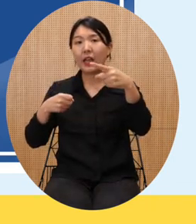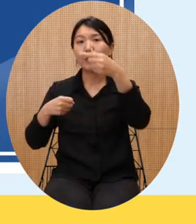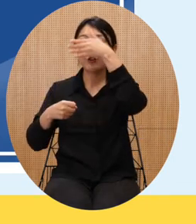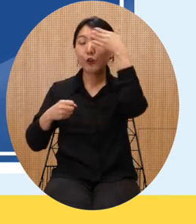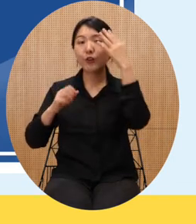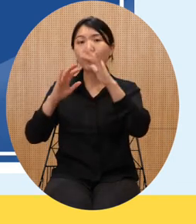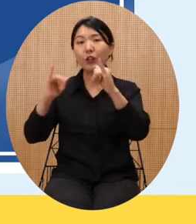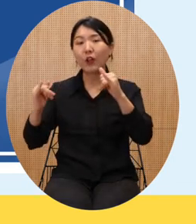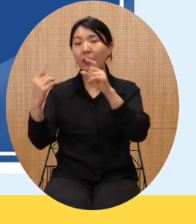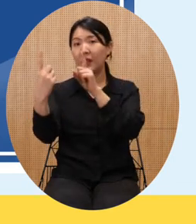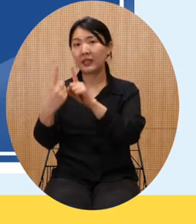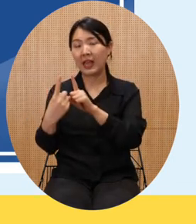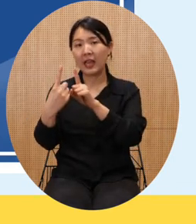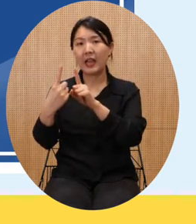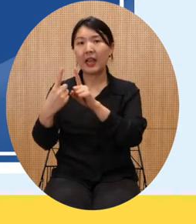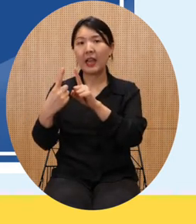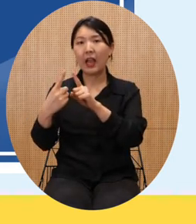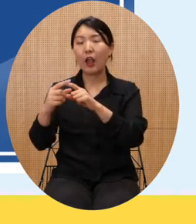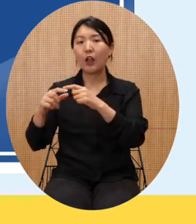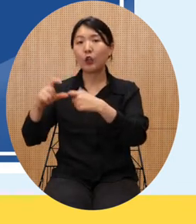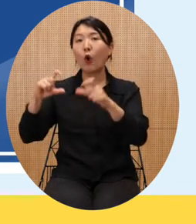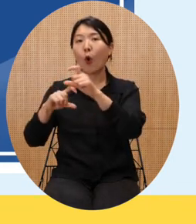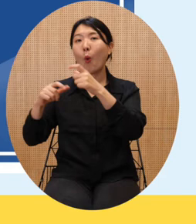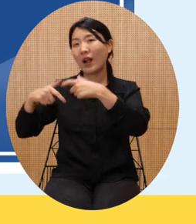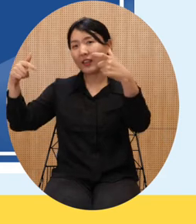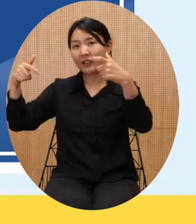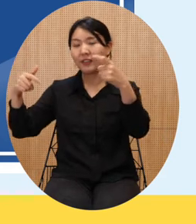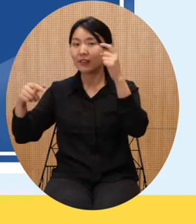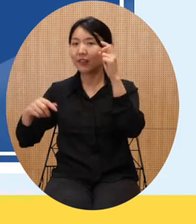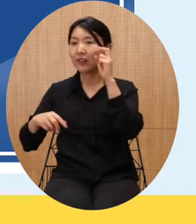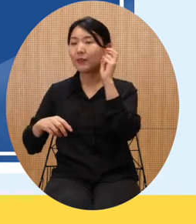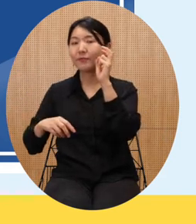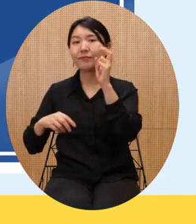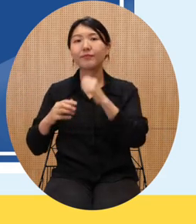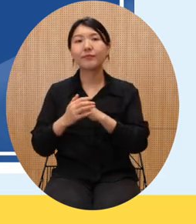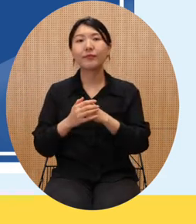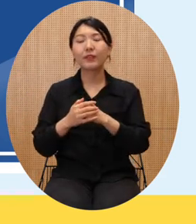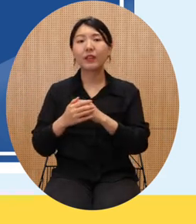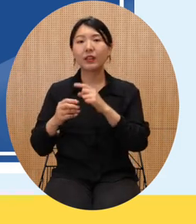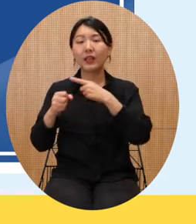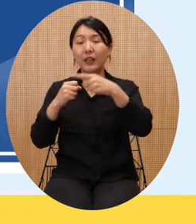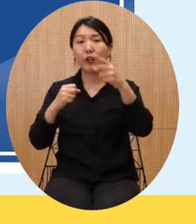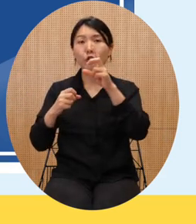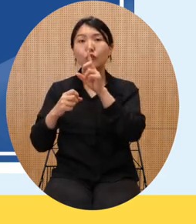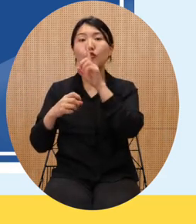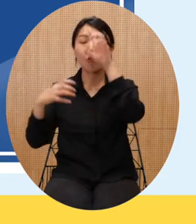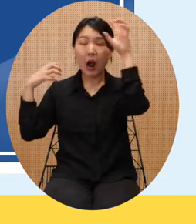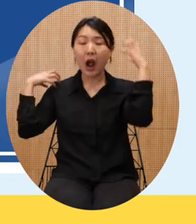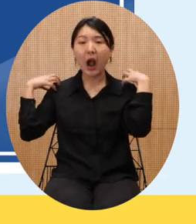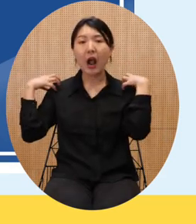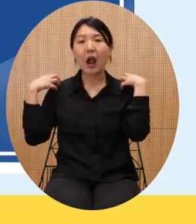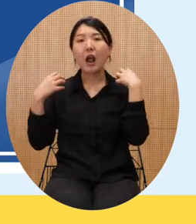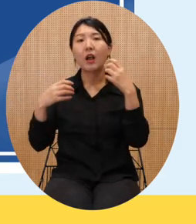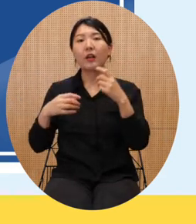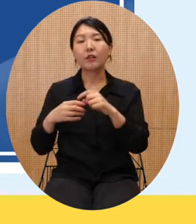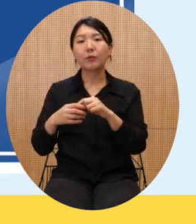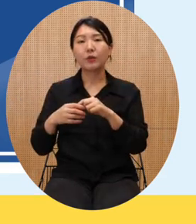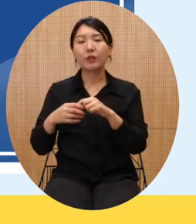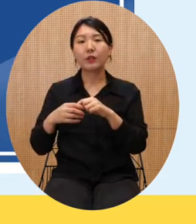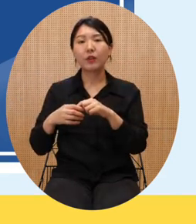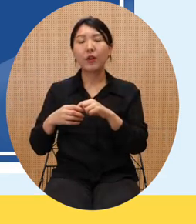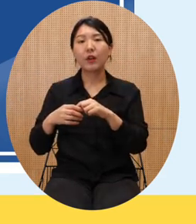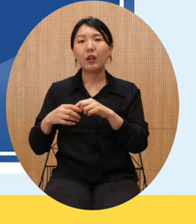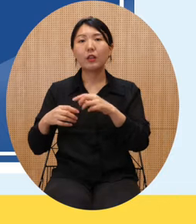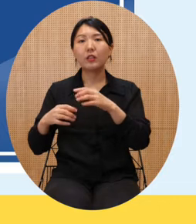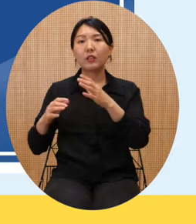내년에 청년 대상으로는 확대될 예정입니다. 내년에 중앙정부에서 청년에